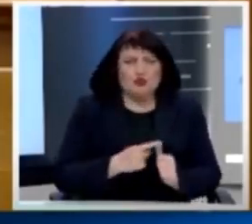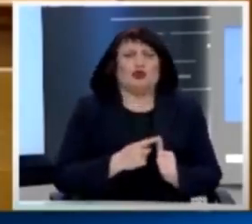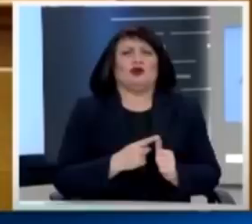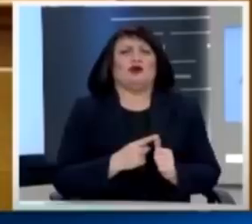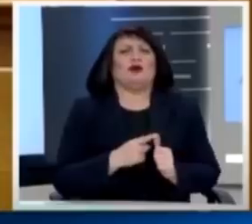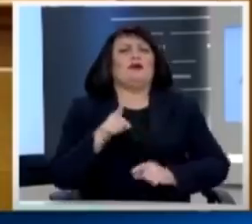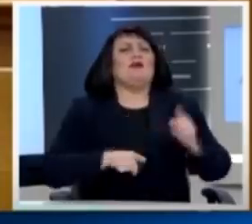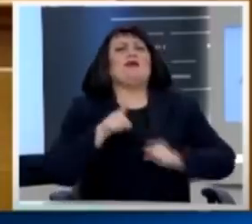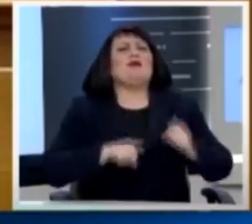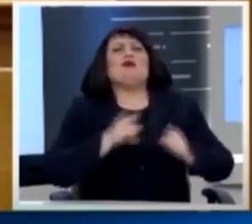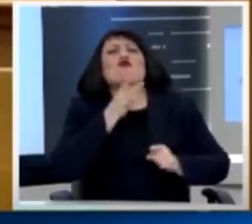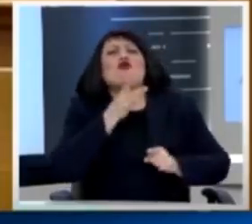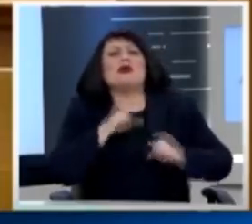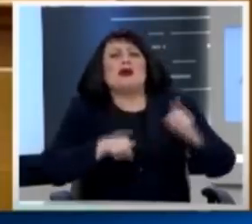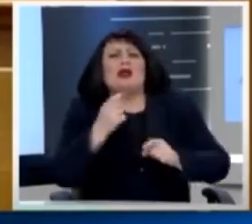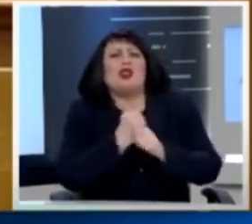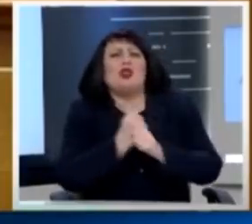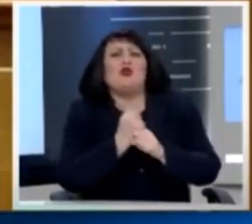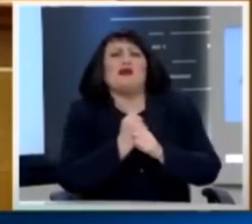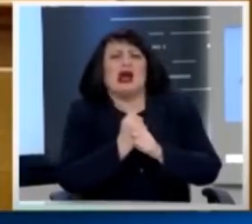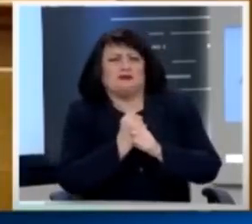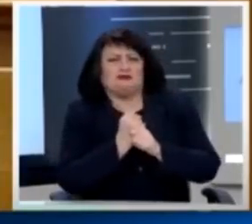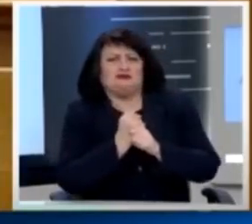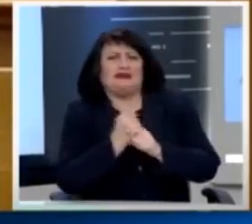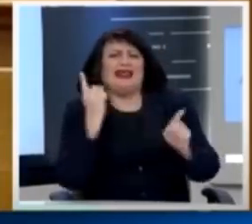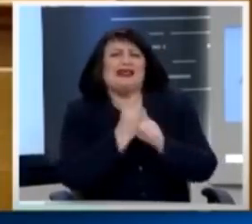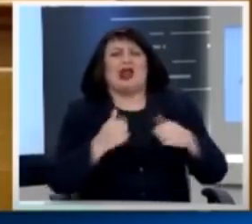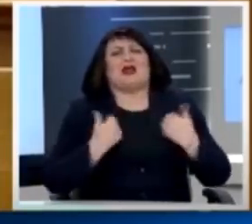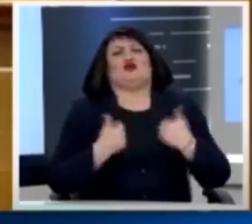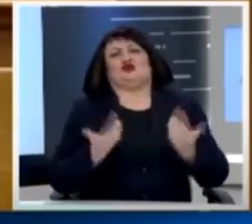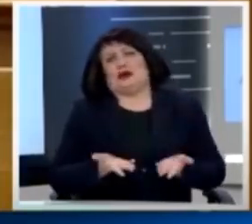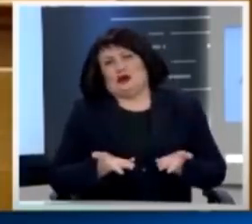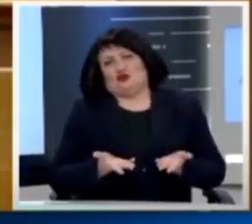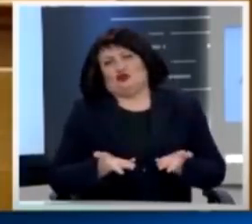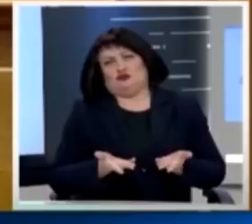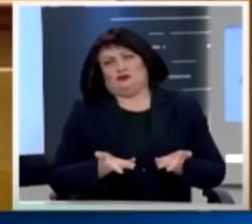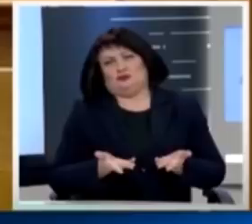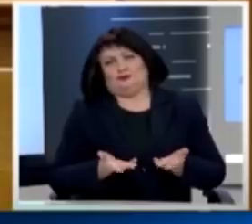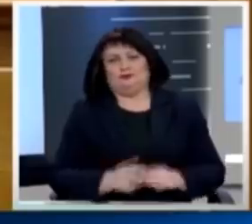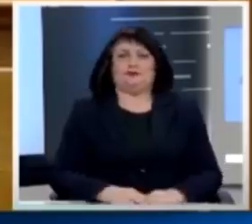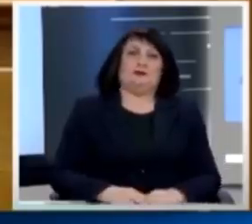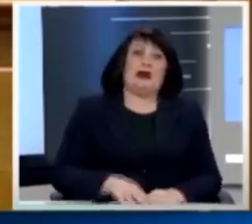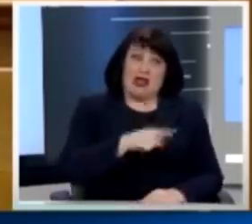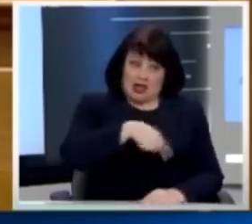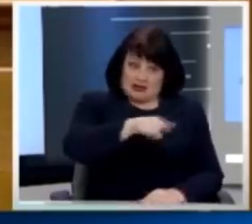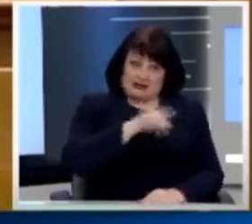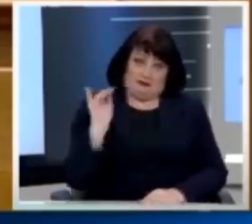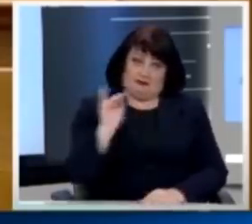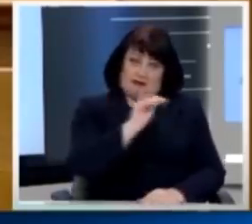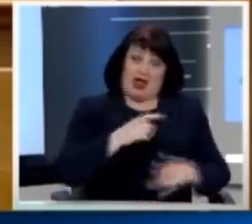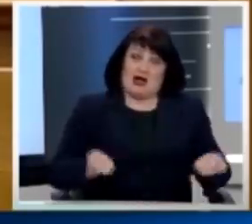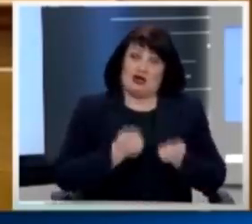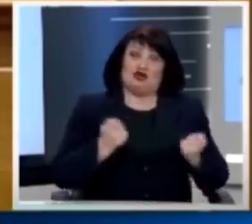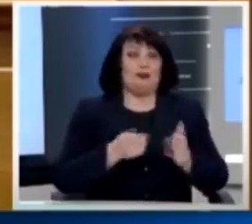η μερική απασχόληση έχει γίνει νόρμα, ειδικά για τους νέους και τις νέες. Καλείτε τους εργαζόμενους